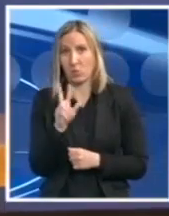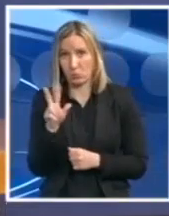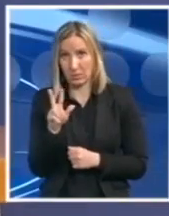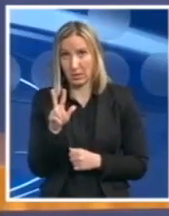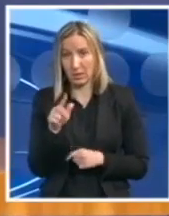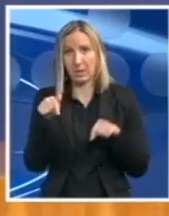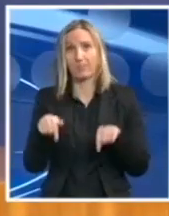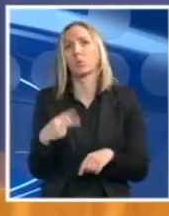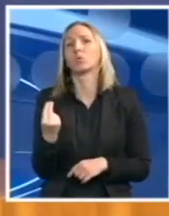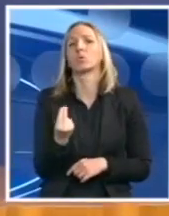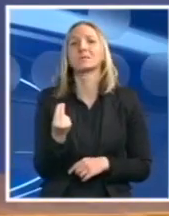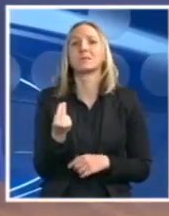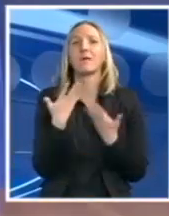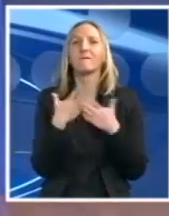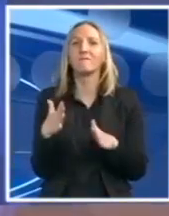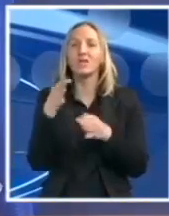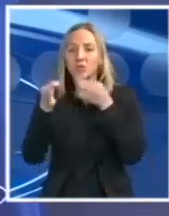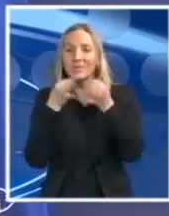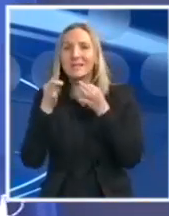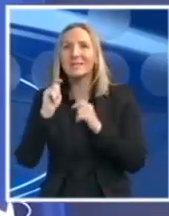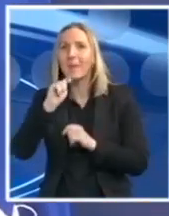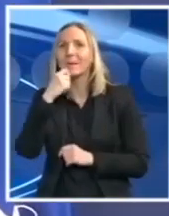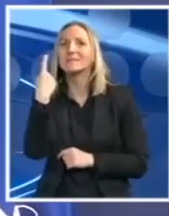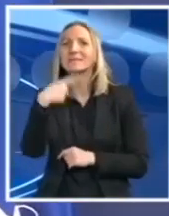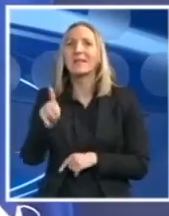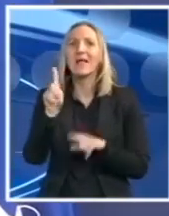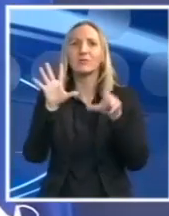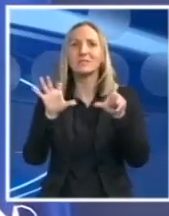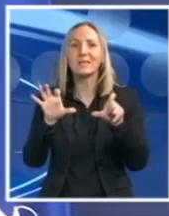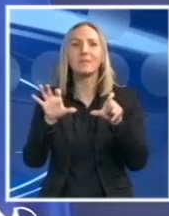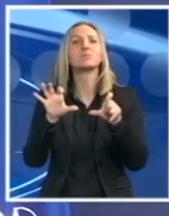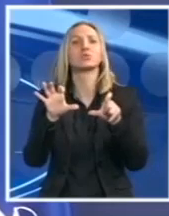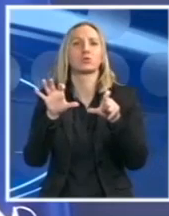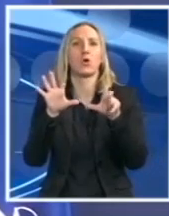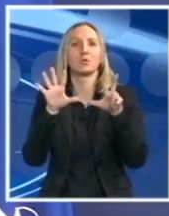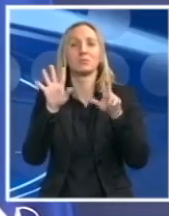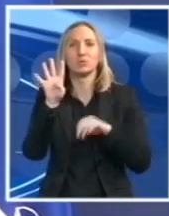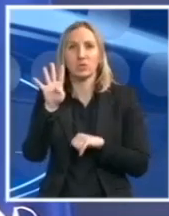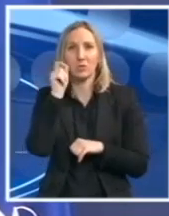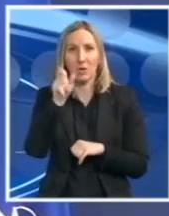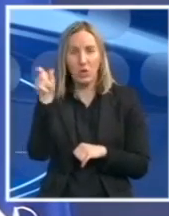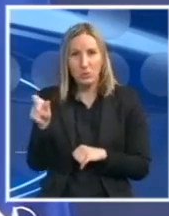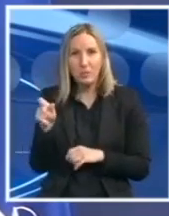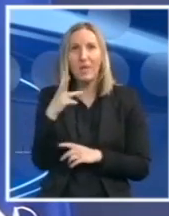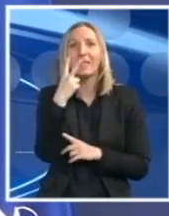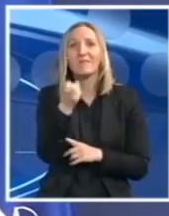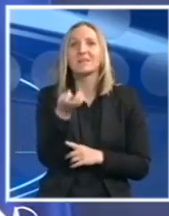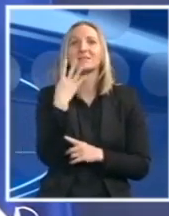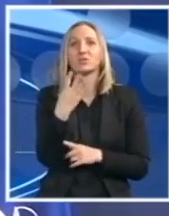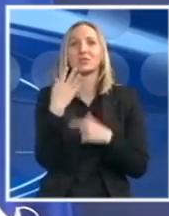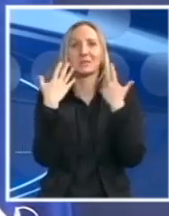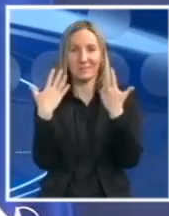U našoj zemlji testirane su još 1074 osobe, od kojih je